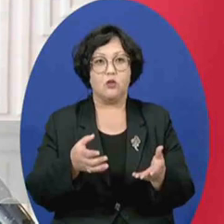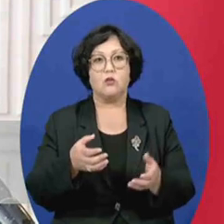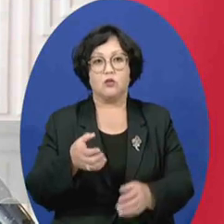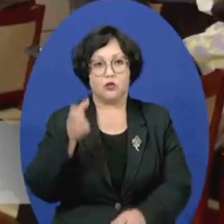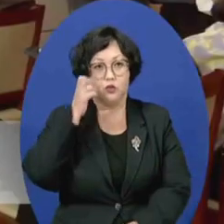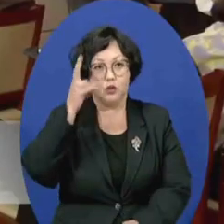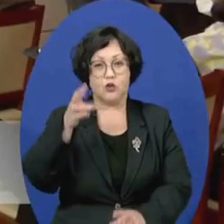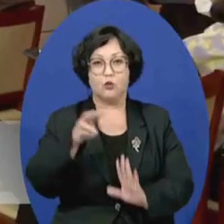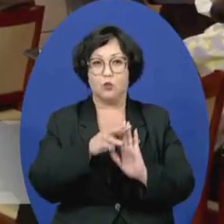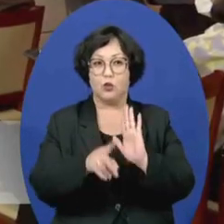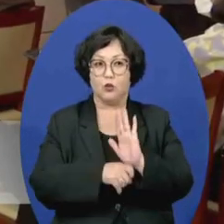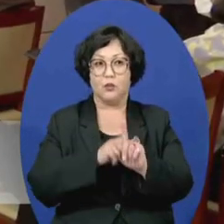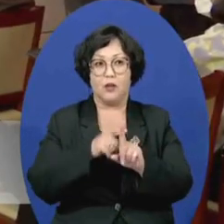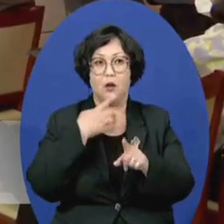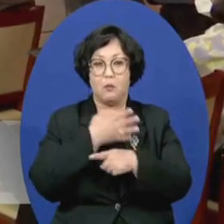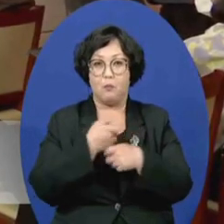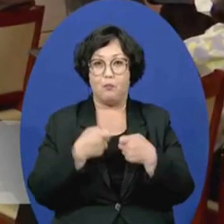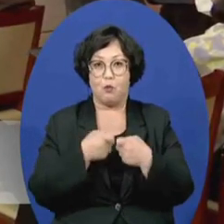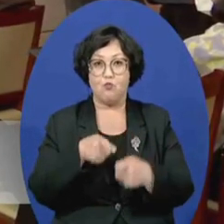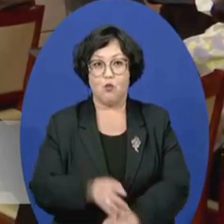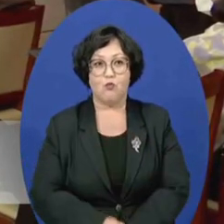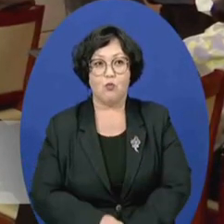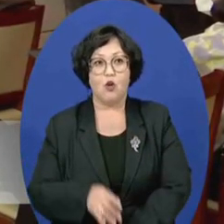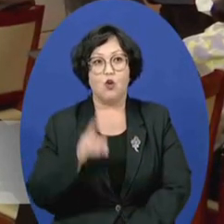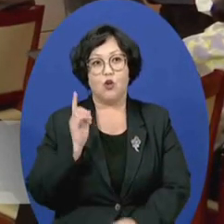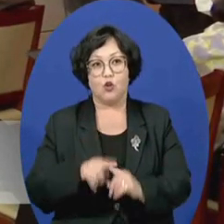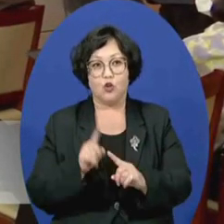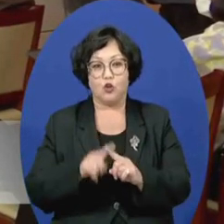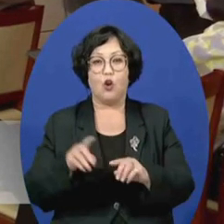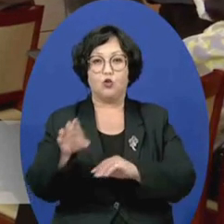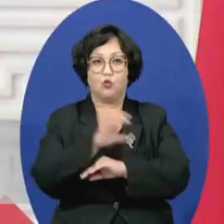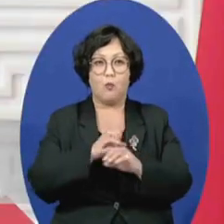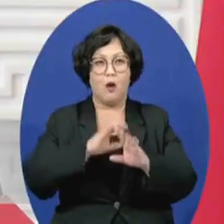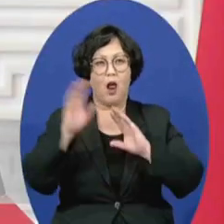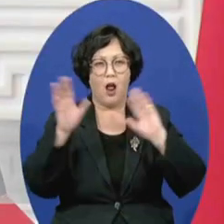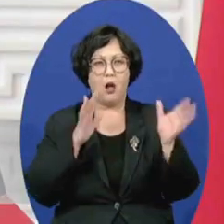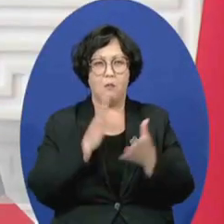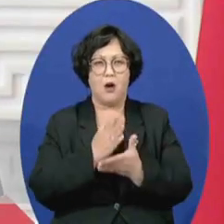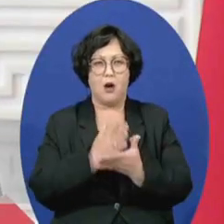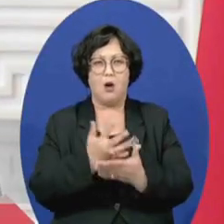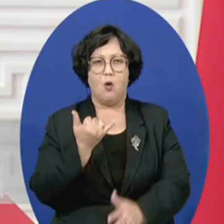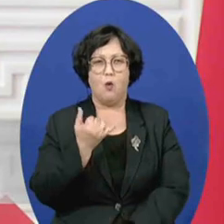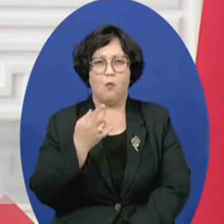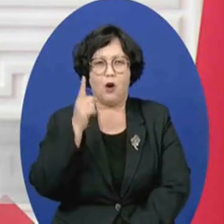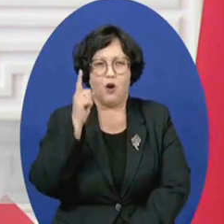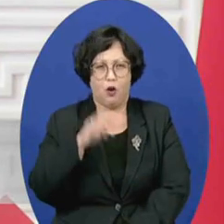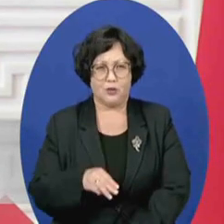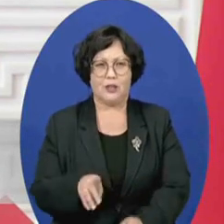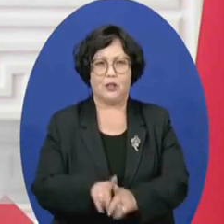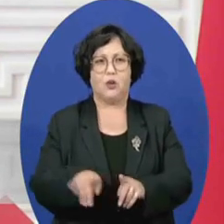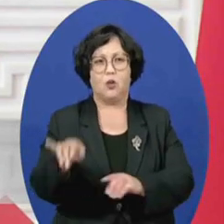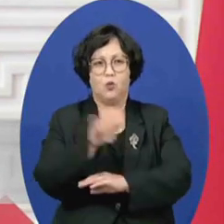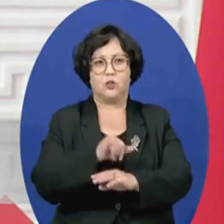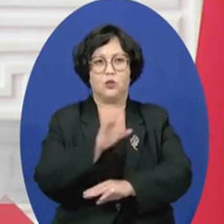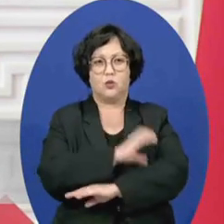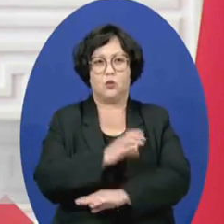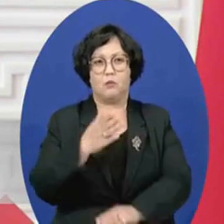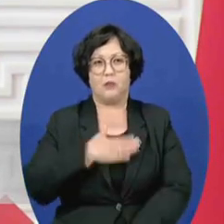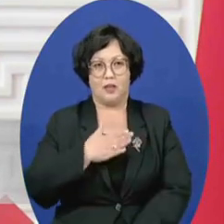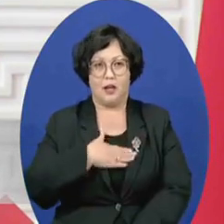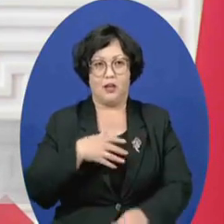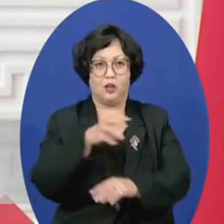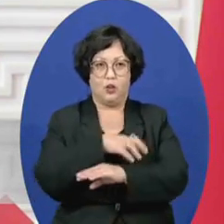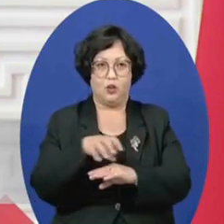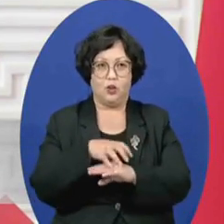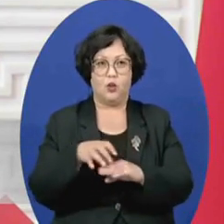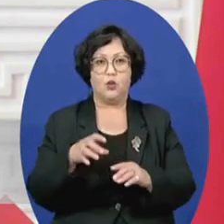залт одоо биелэл болж байна. Хөдөө орон нутгад байгаа, суманд байгаа хүүхдүүд ч гэсэн, за Улаанбаатар хотод ч гэсэн улсын сургууль, за манай одоо